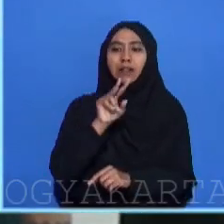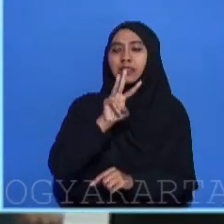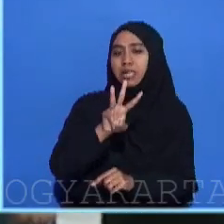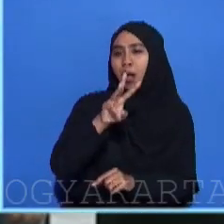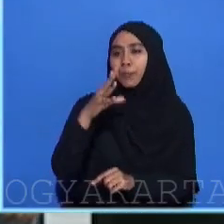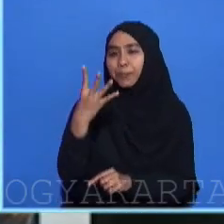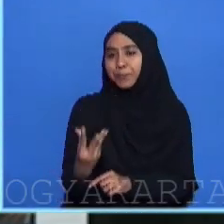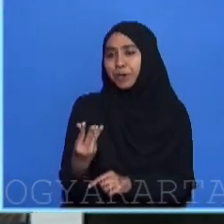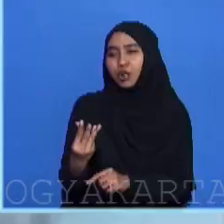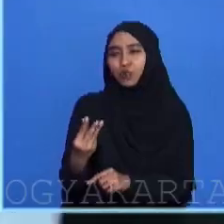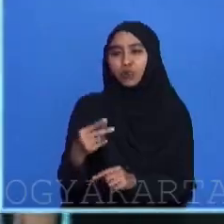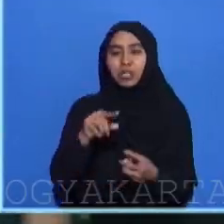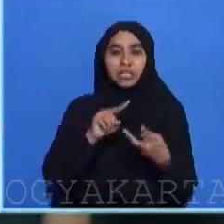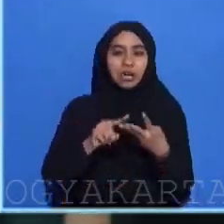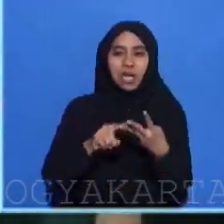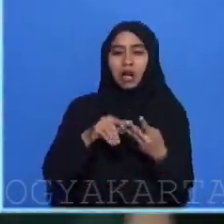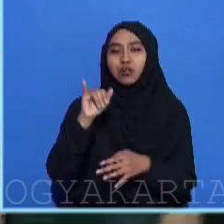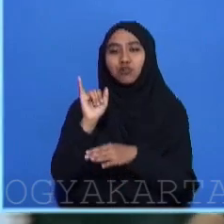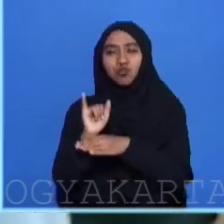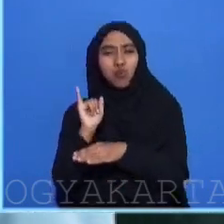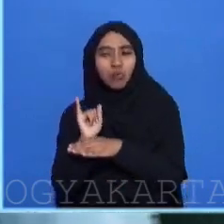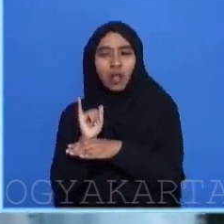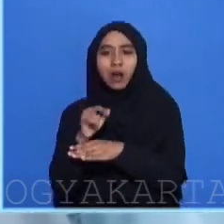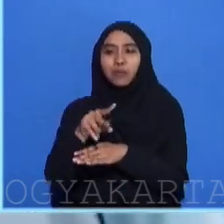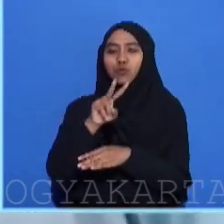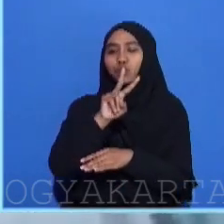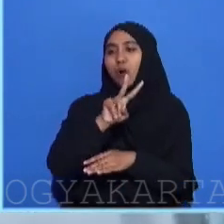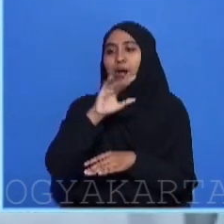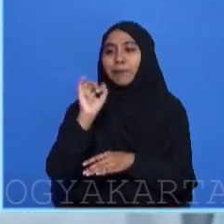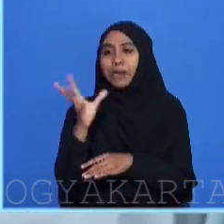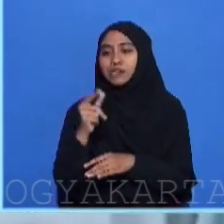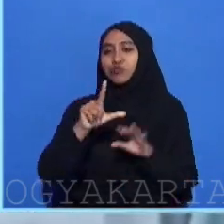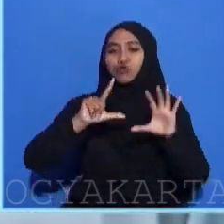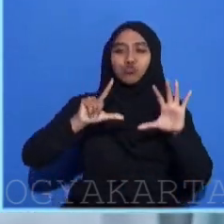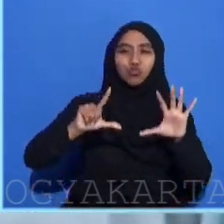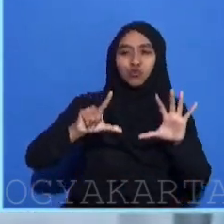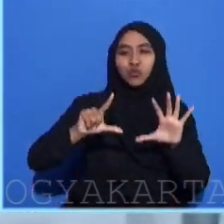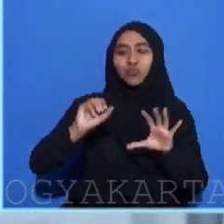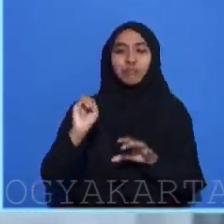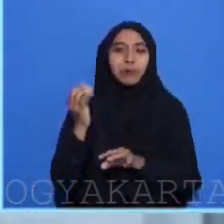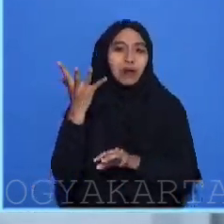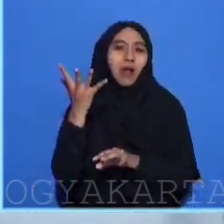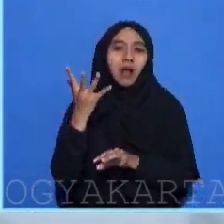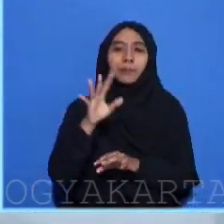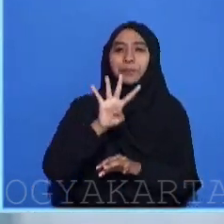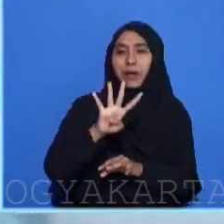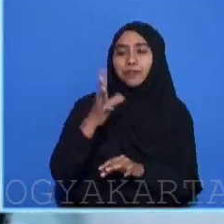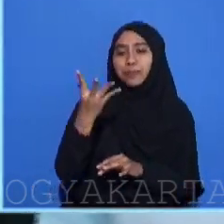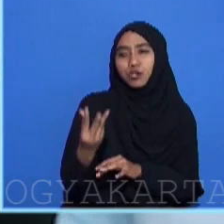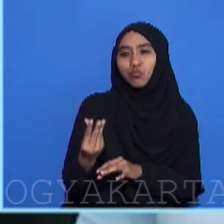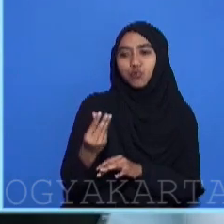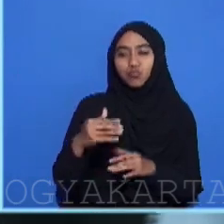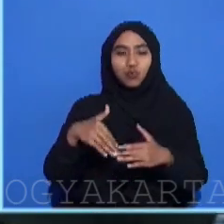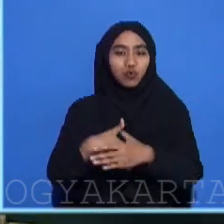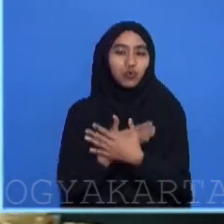di tempat di kota Yogyakarta dengan dua medali emas 7 perak 4 perunggu peringkat keempat kabupaten Gunungkidul